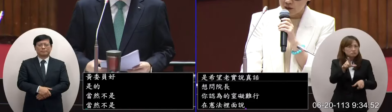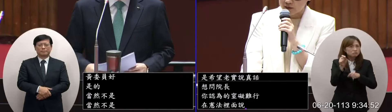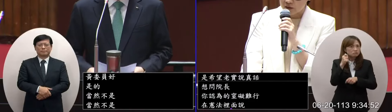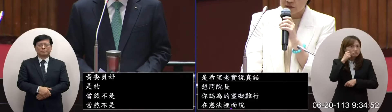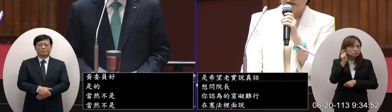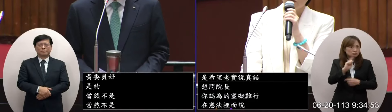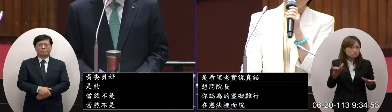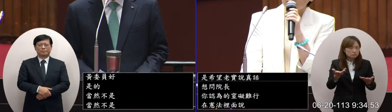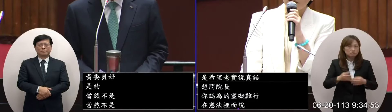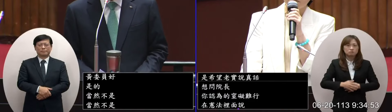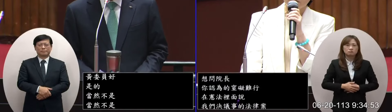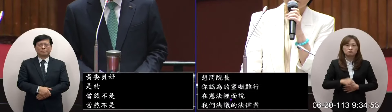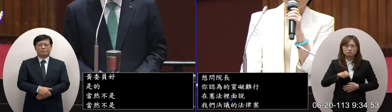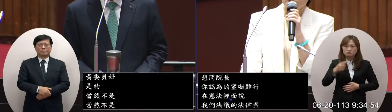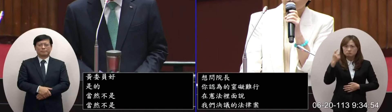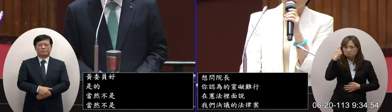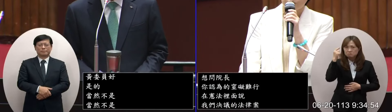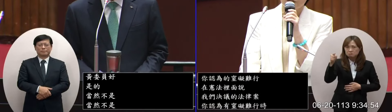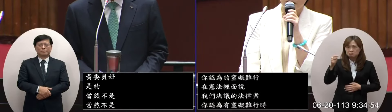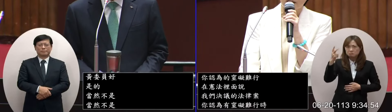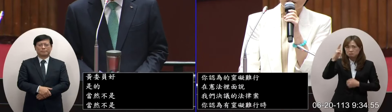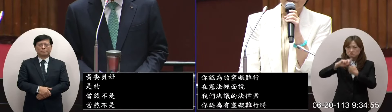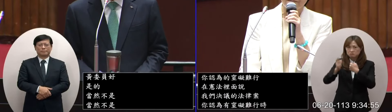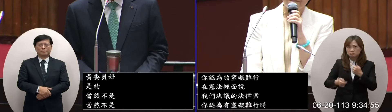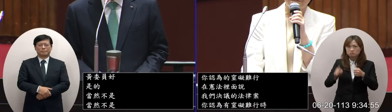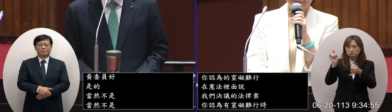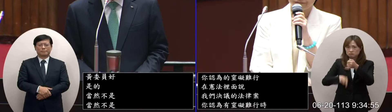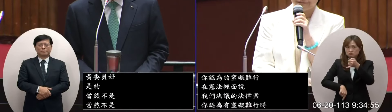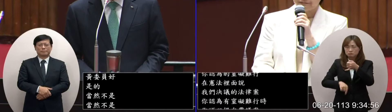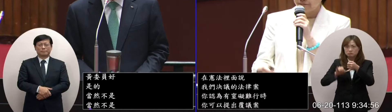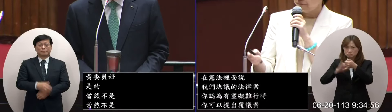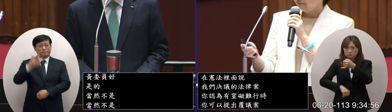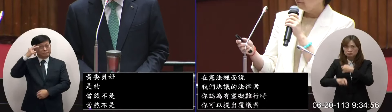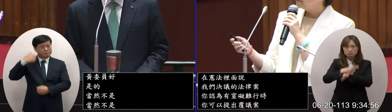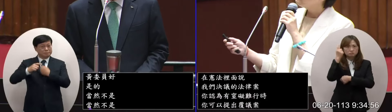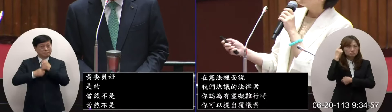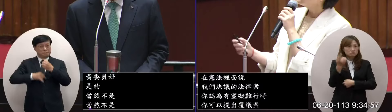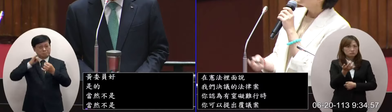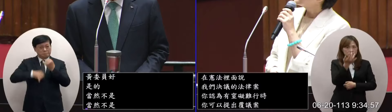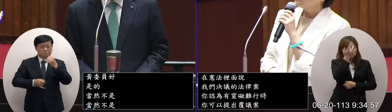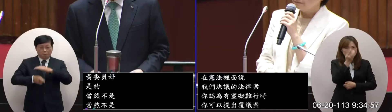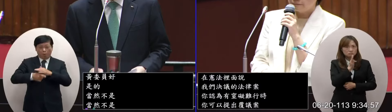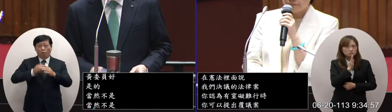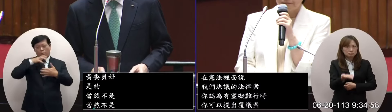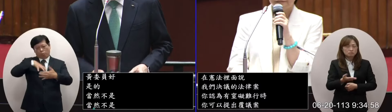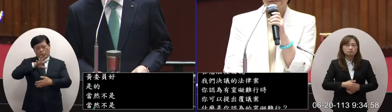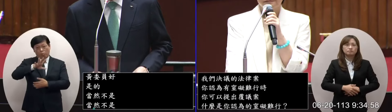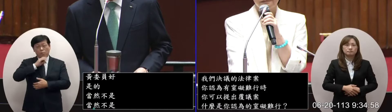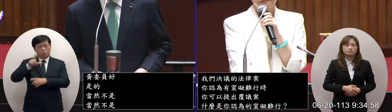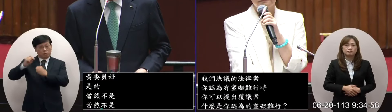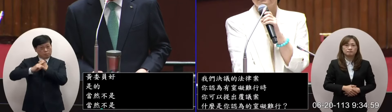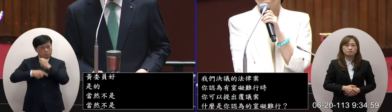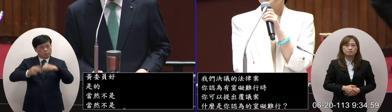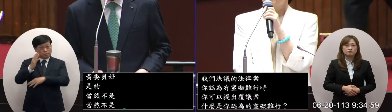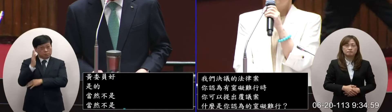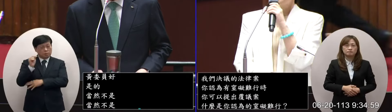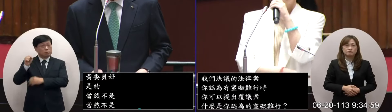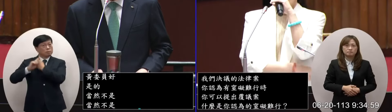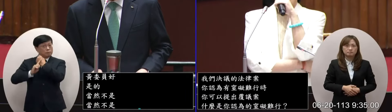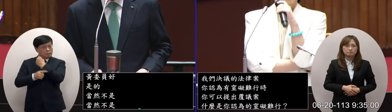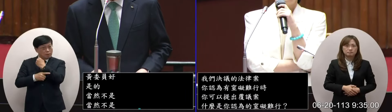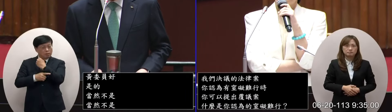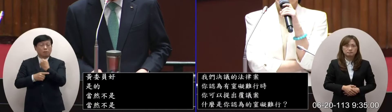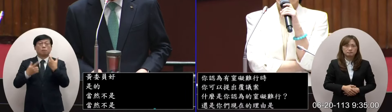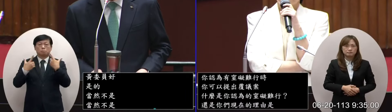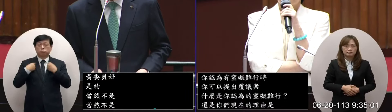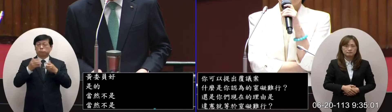们现在的理由看到是违宪就等于挚爱难行？ 违宪是当中的一部分，所谓依法行政，这个法